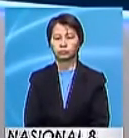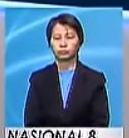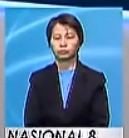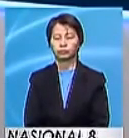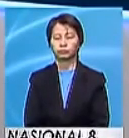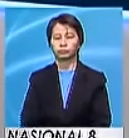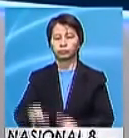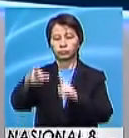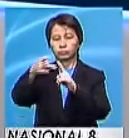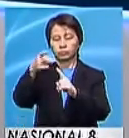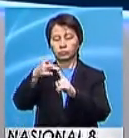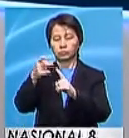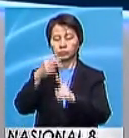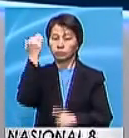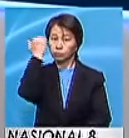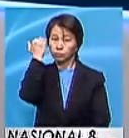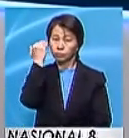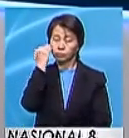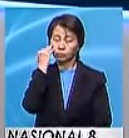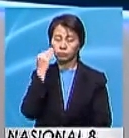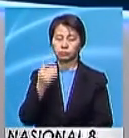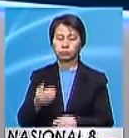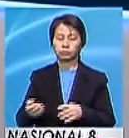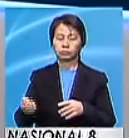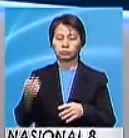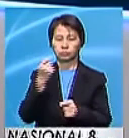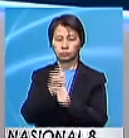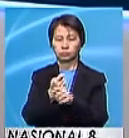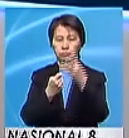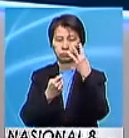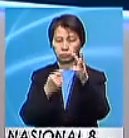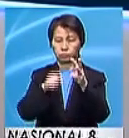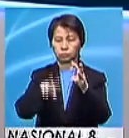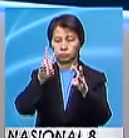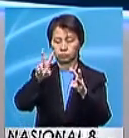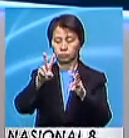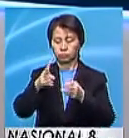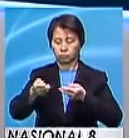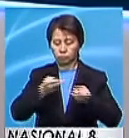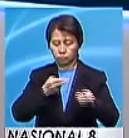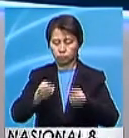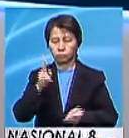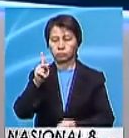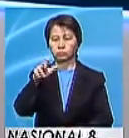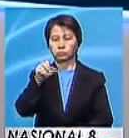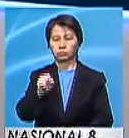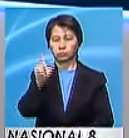Di Pulau Pinang, Mahkamah Session Balik Pulau menetapkan 16 Februari depan untuk pengurusan